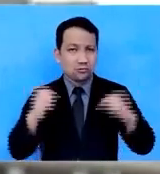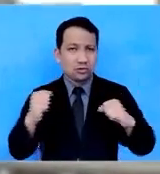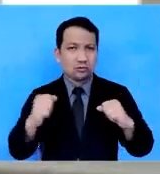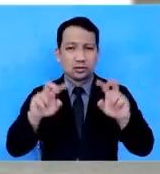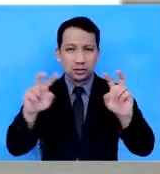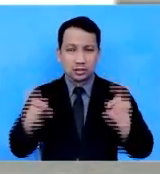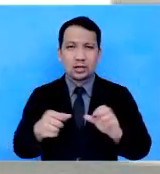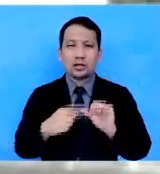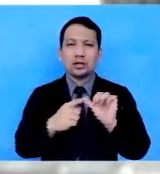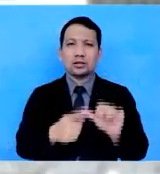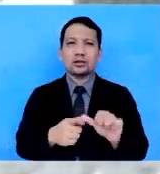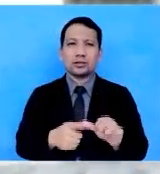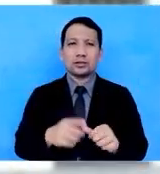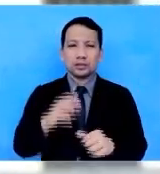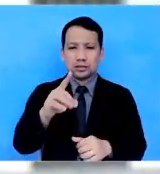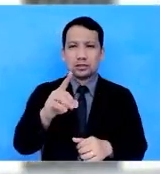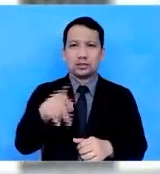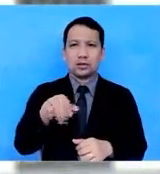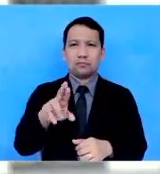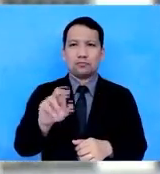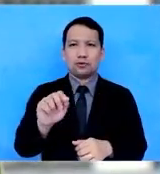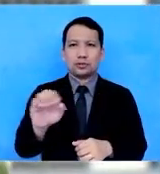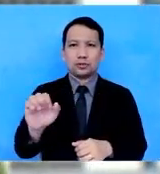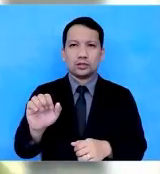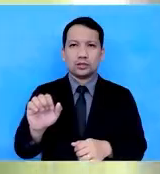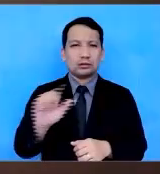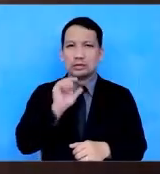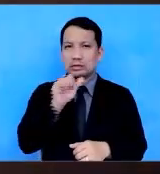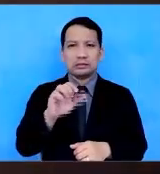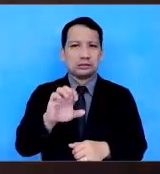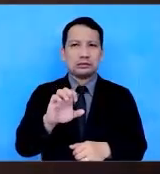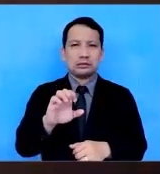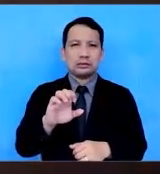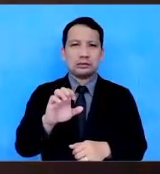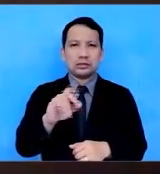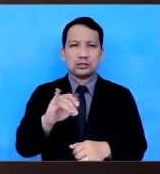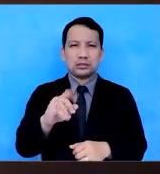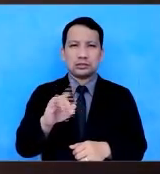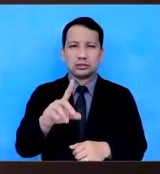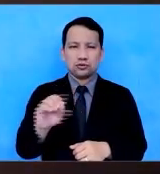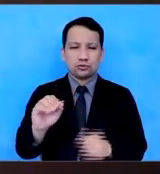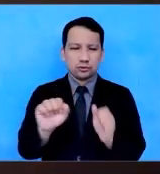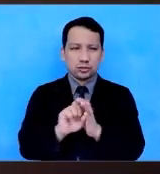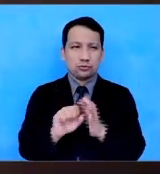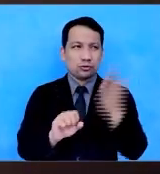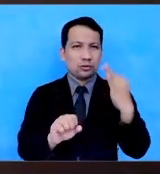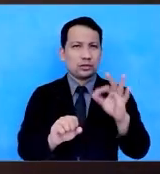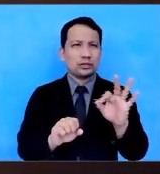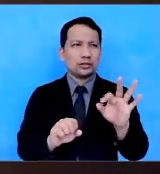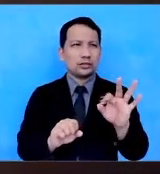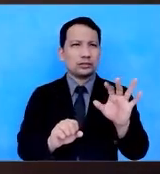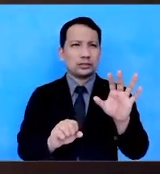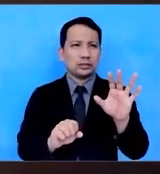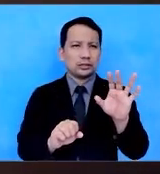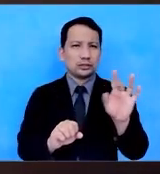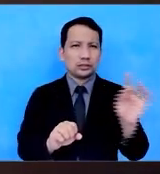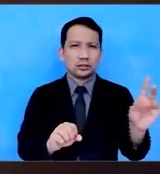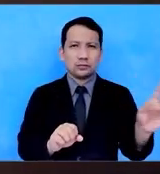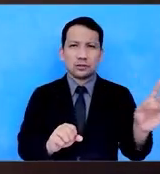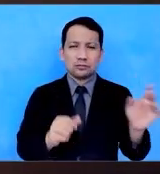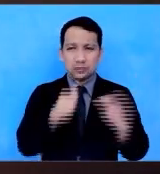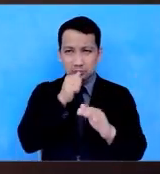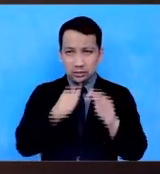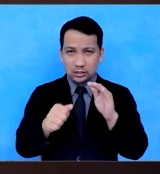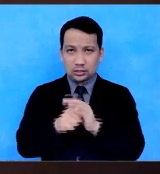po rito ay deportation, hindi na po extradition. Halimbawa, taong 1997, nagtago ang Hapon